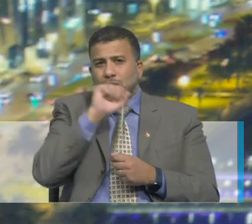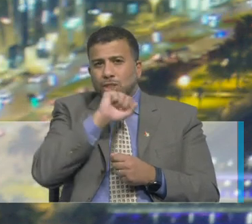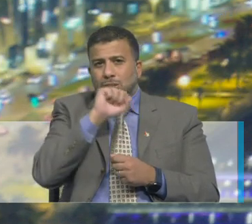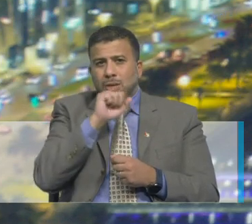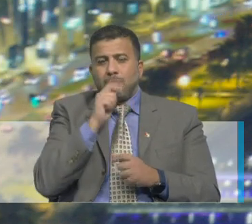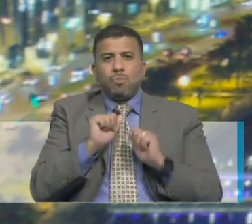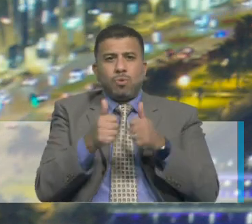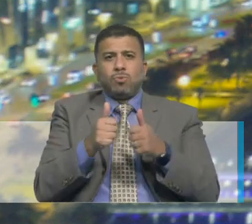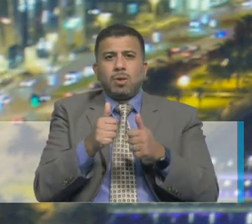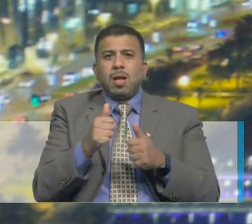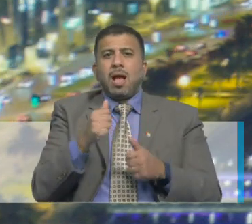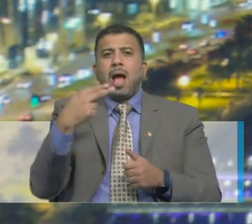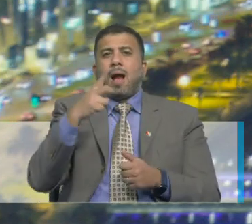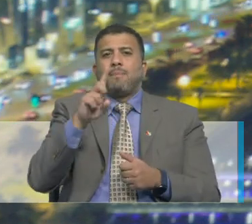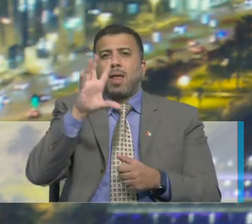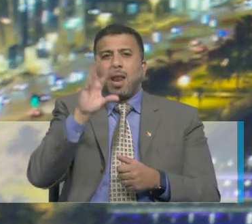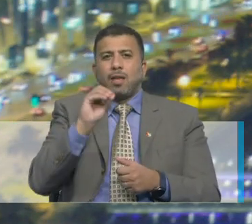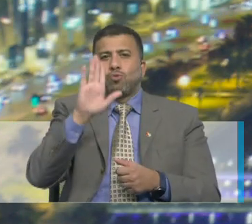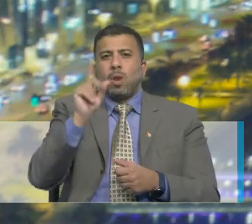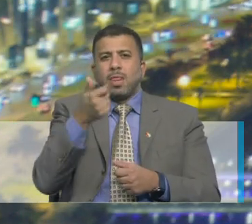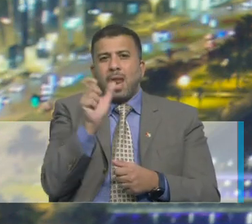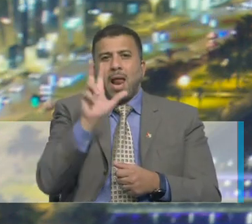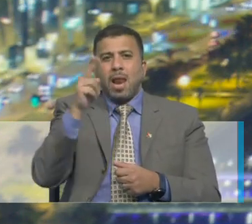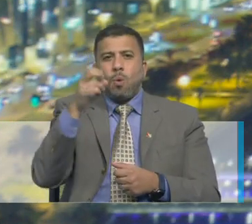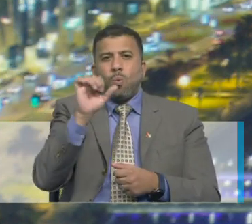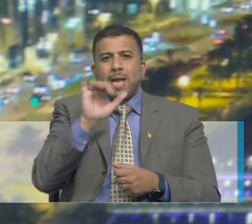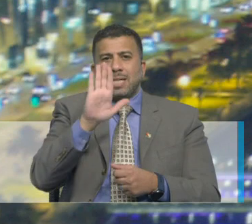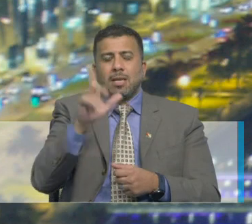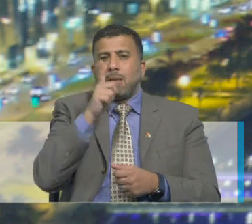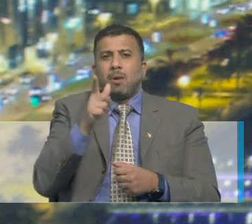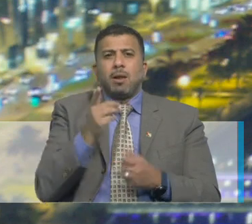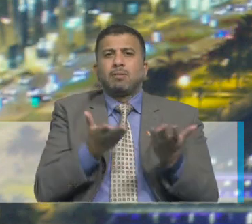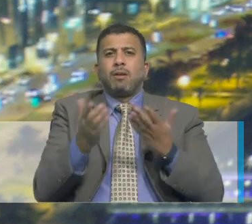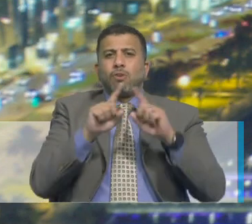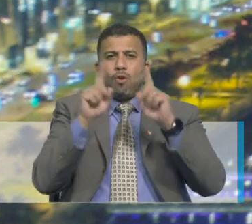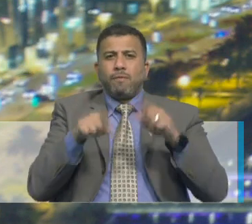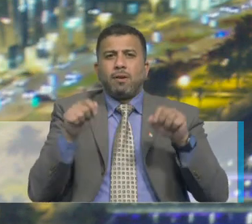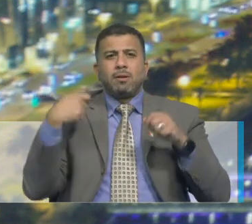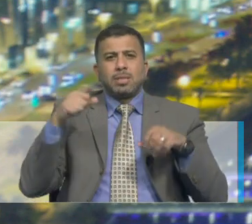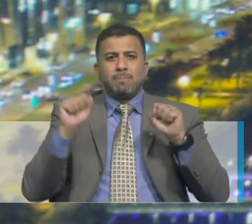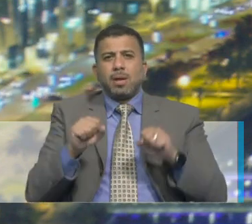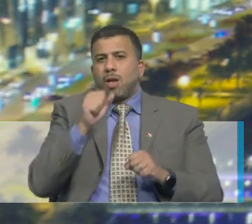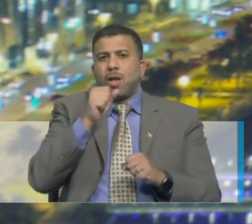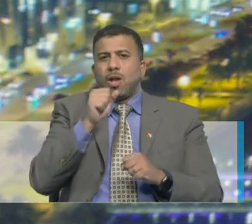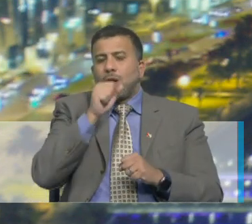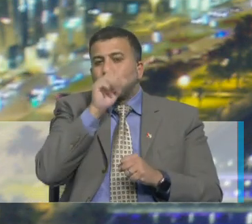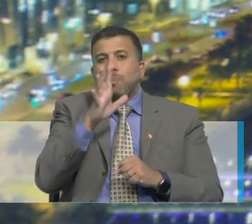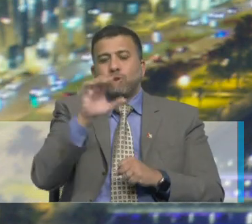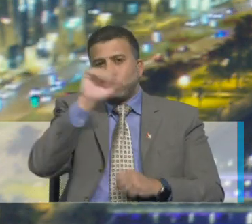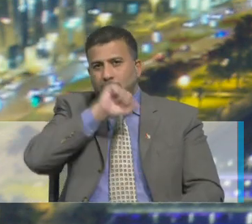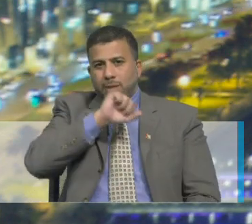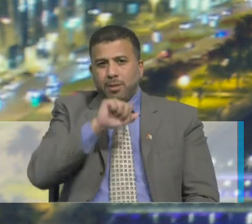وذلك بحضور سعادة عبد الله سلطان العويس رئيس مجلس إدارة الغرفة رئيس مجلس إدارة إكسبو الشارقة.